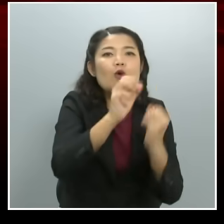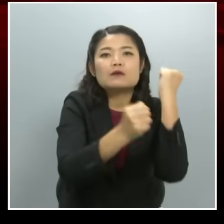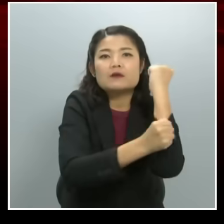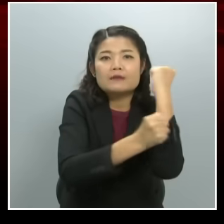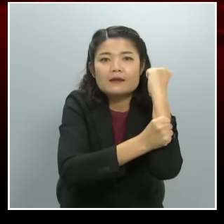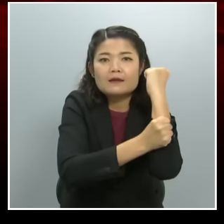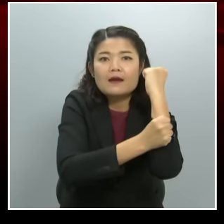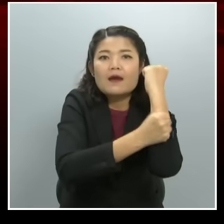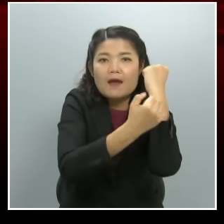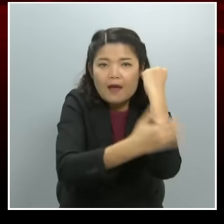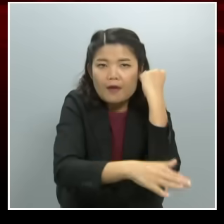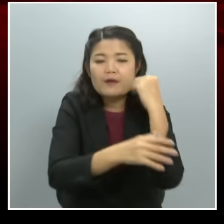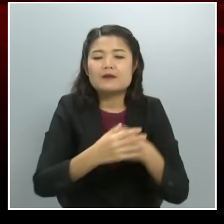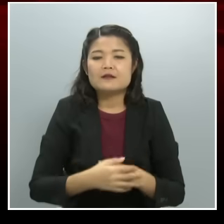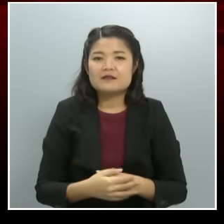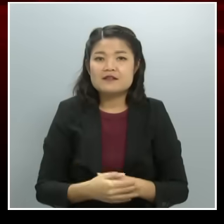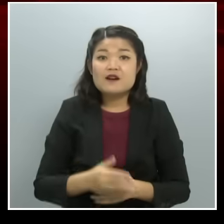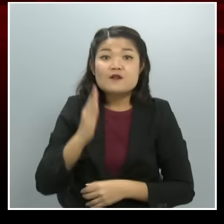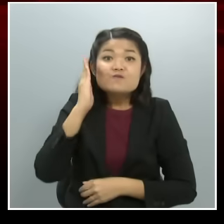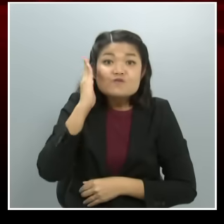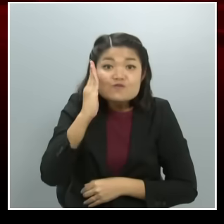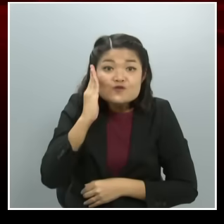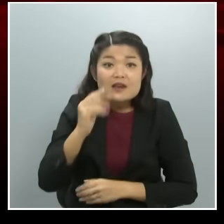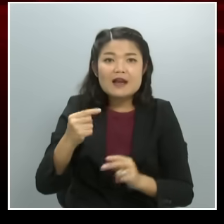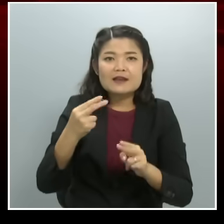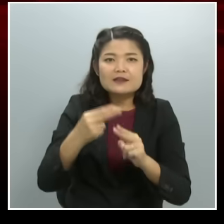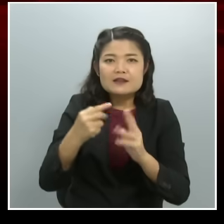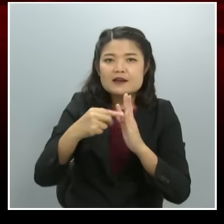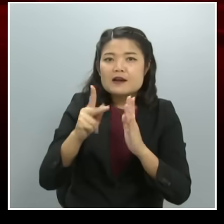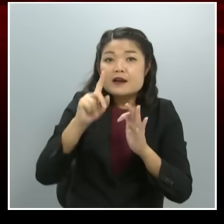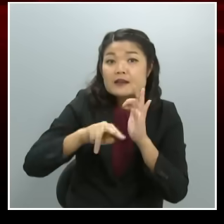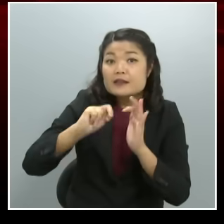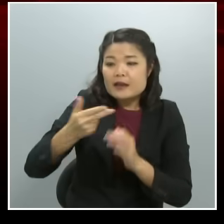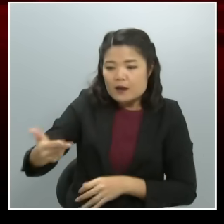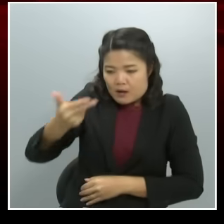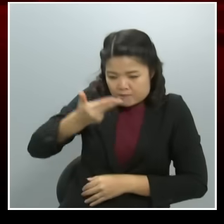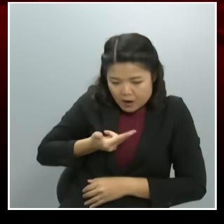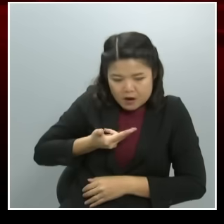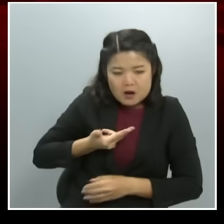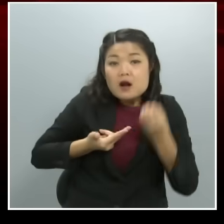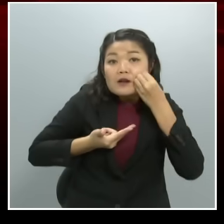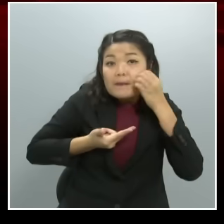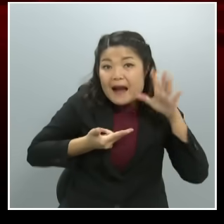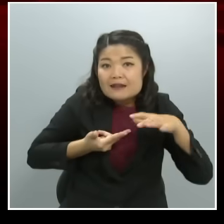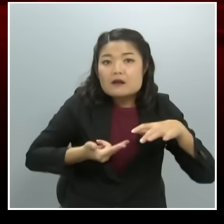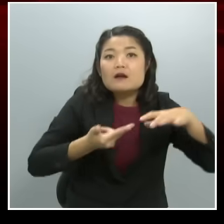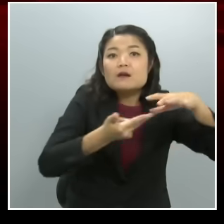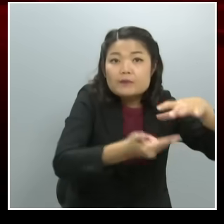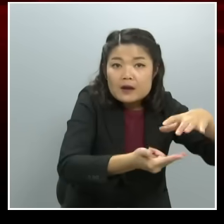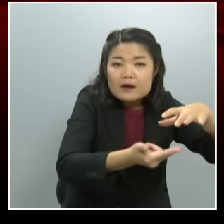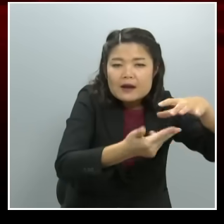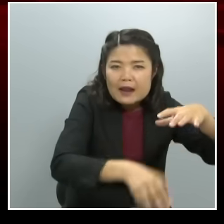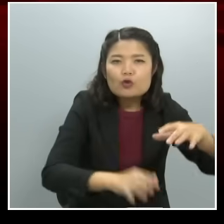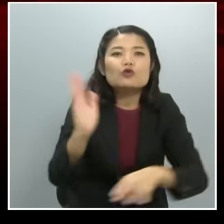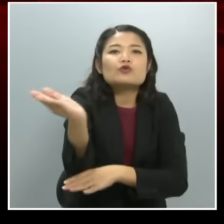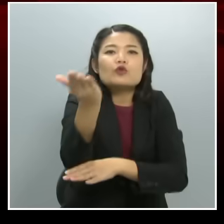ลาต่อมาอย่างที่บอกไปนายเก่งเอาปืนกลับบ้านแล้ววันรุ่งขึ้นเอาไปฝังซุกซ่อนก่อนจะรับสาร